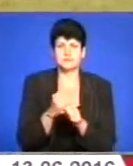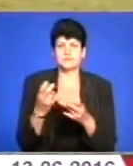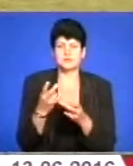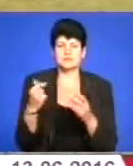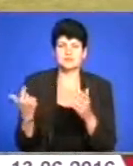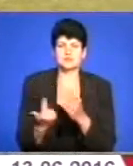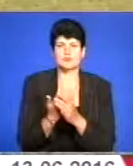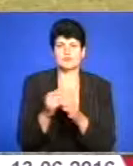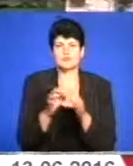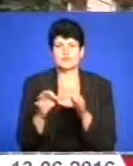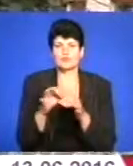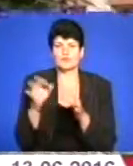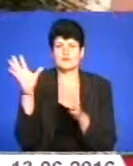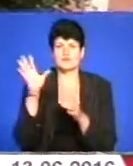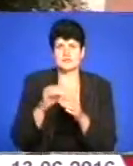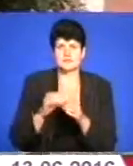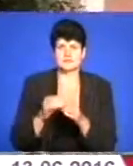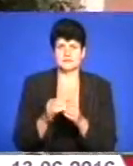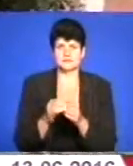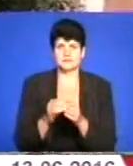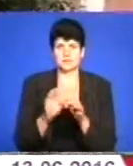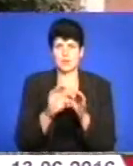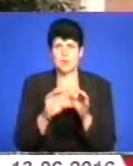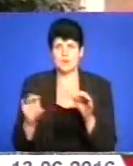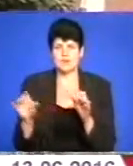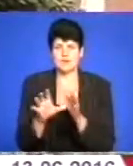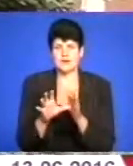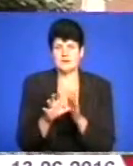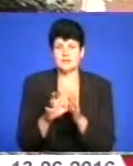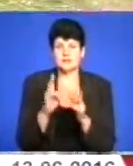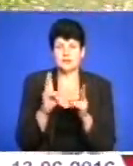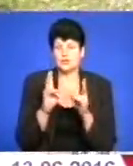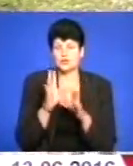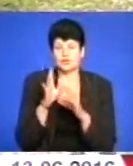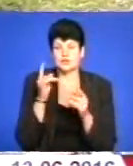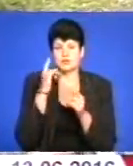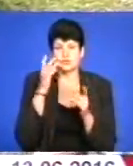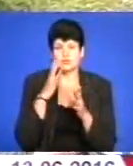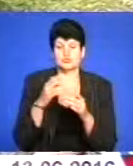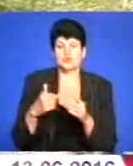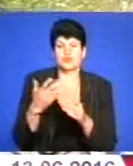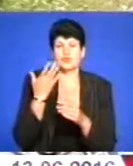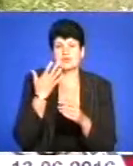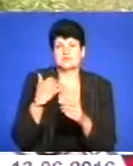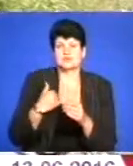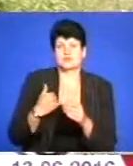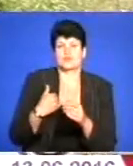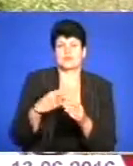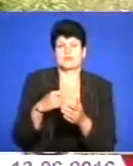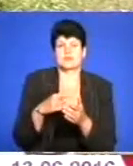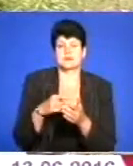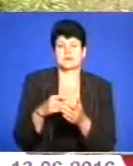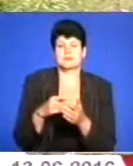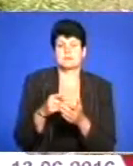ремонт розпочнуть у військовому містечку у Чорткові. Тут роботи потягнуть на ще майже 50 мільйонів гривень. Інфраструктура